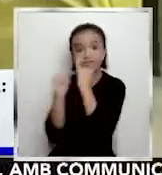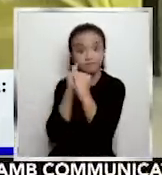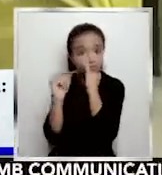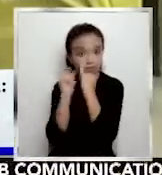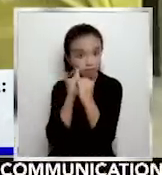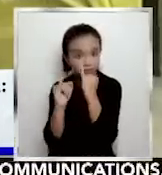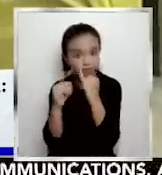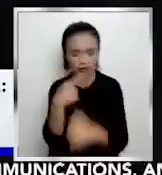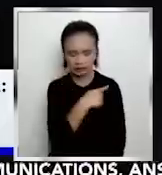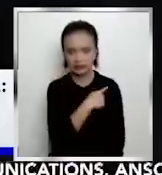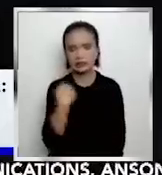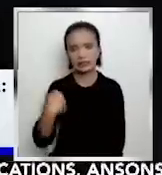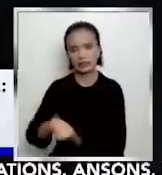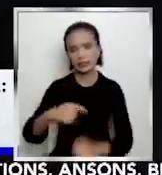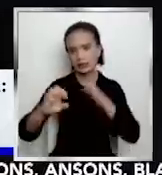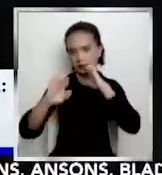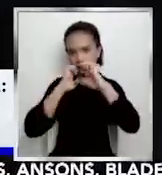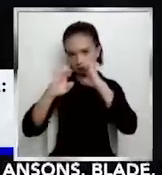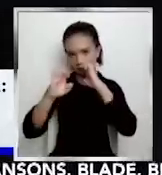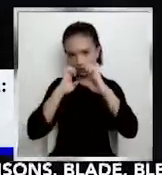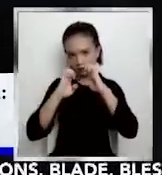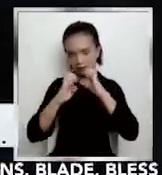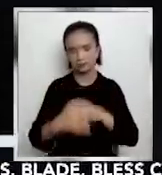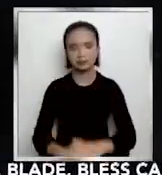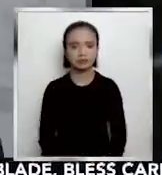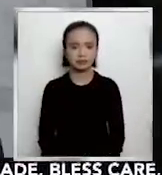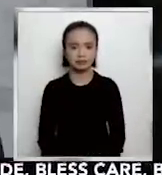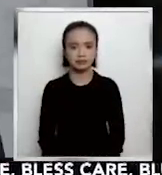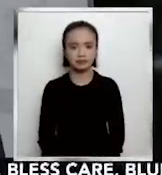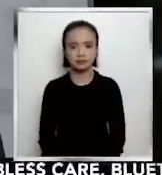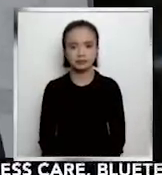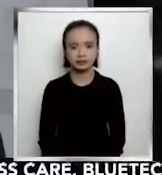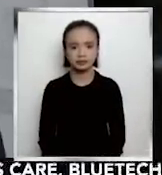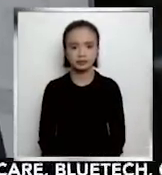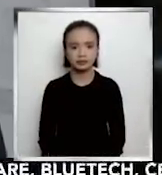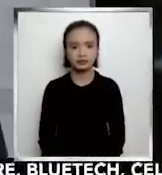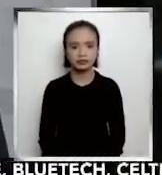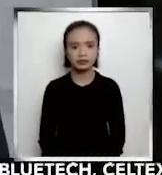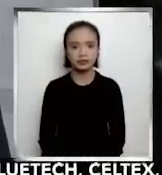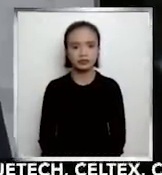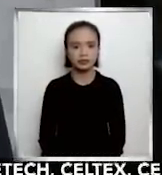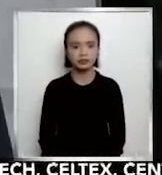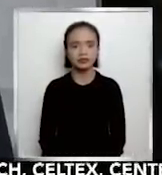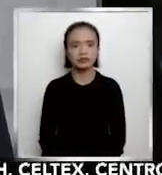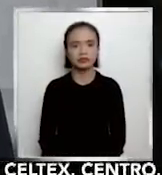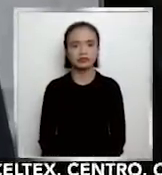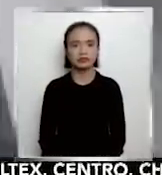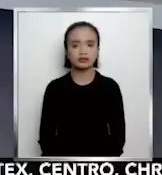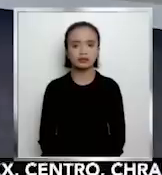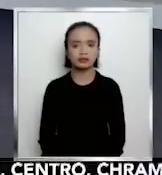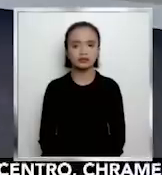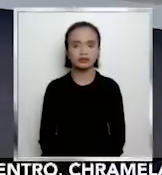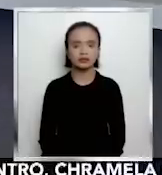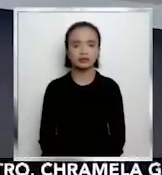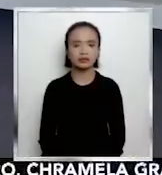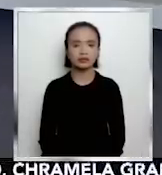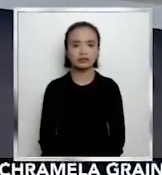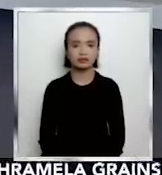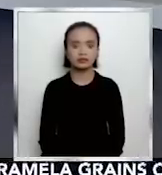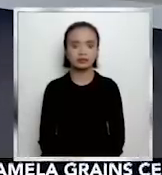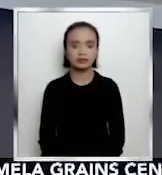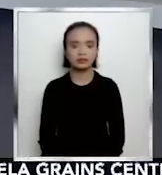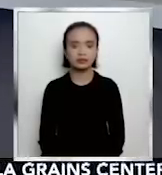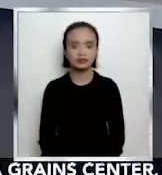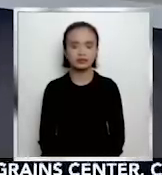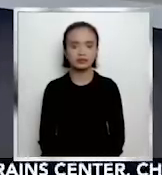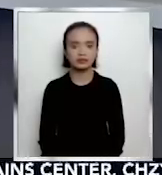Chinese Embassy. Para sa GMA Integrated News, Chino Gaston nakatutok, 24 oras. Sawa na ba